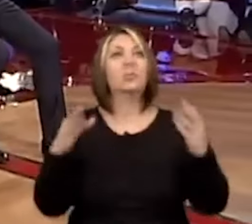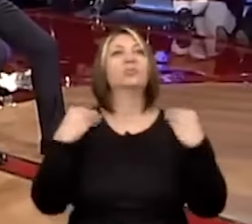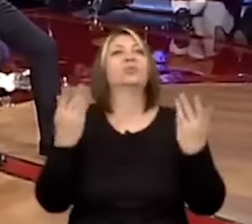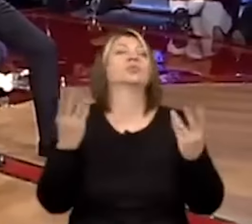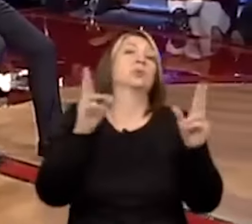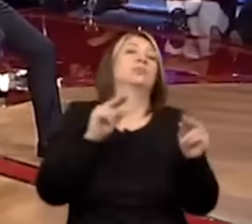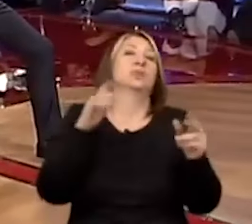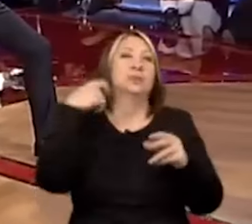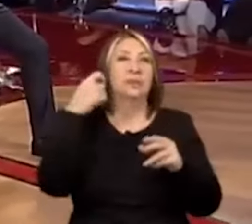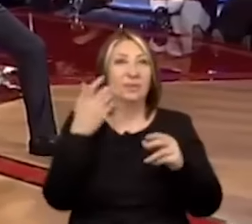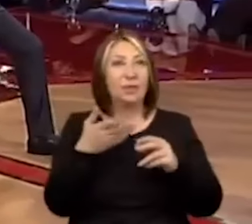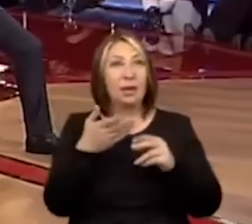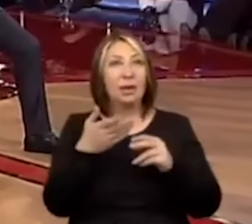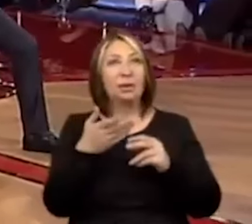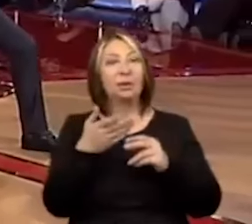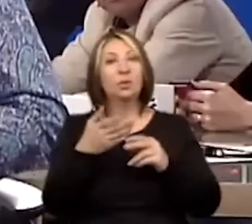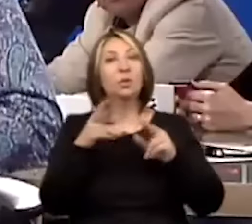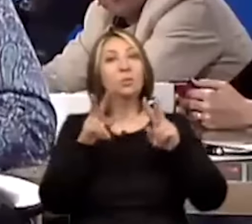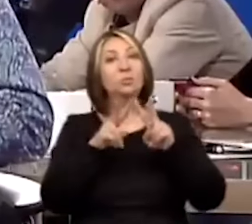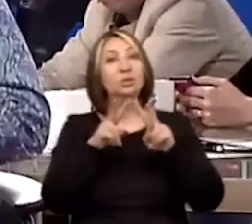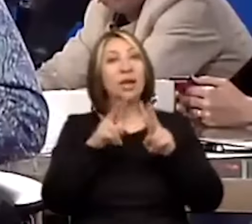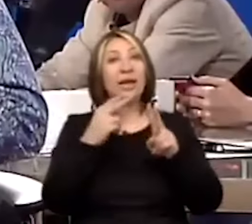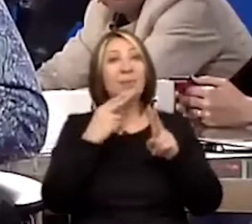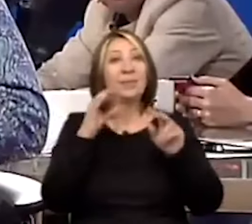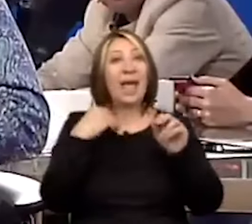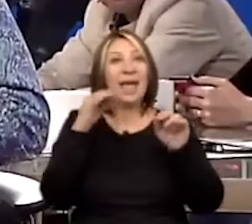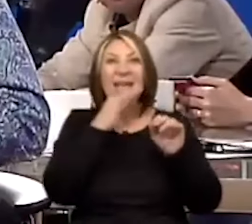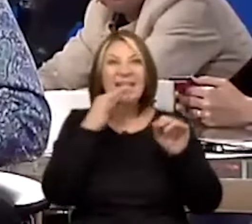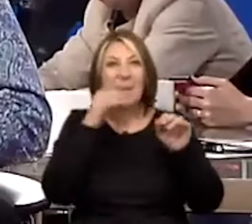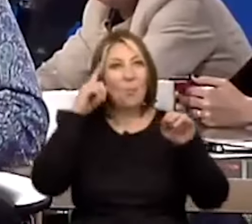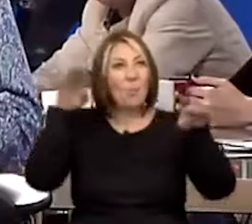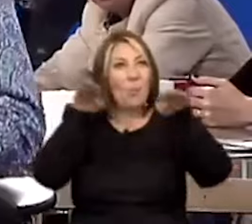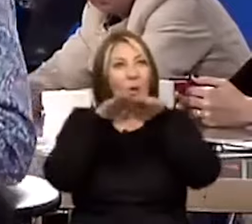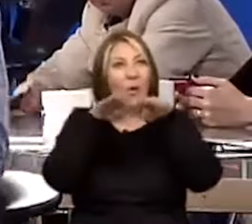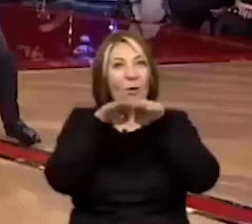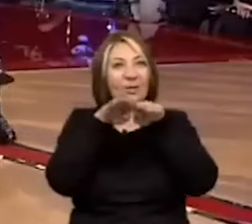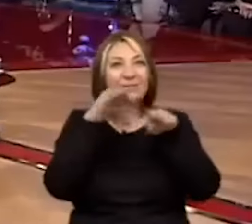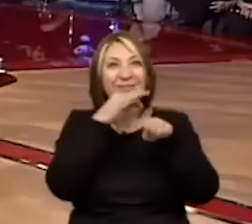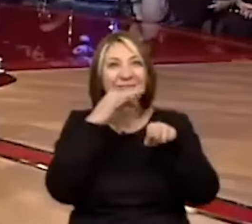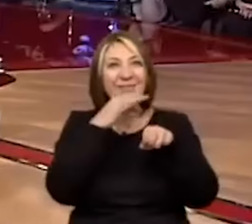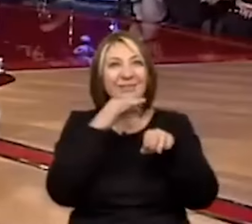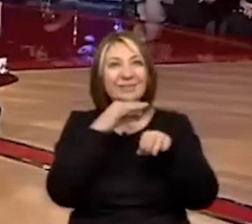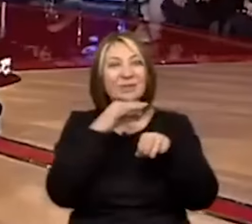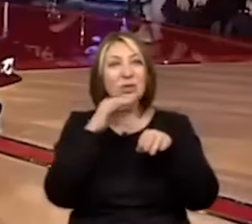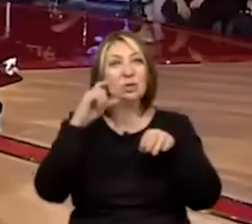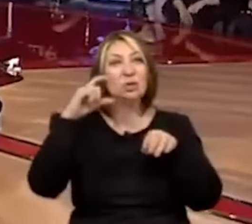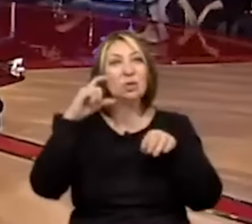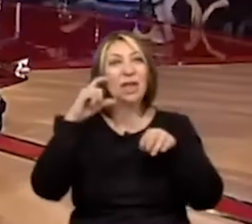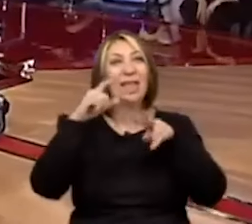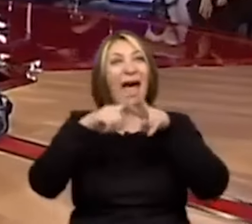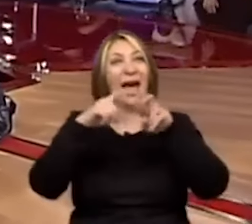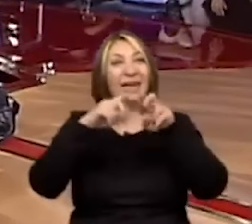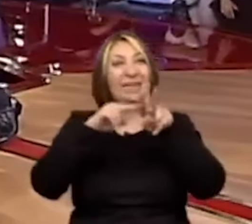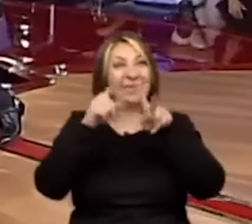yok yani sinema filminde. Müjde Hanım'la ben hemen hemen aynı boyda olduğum için genelde Cüneyt Arkın